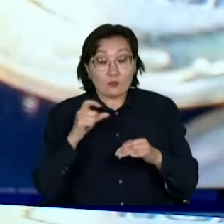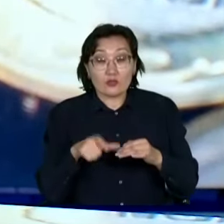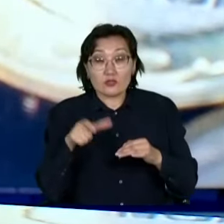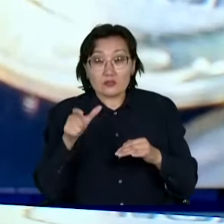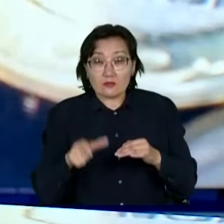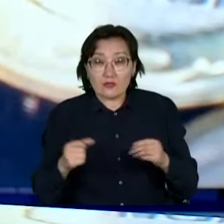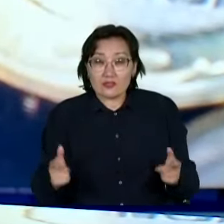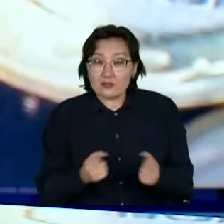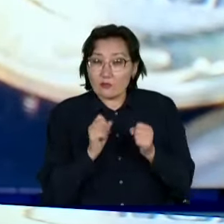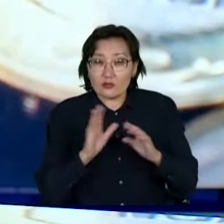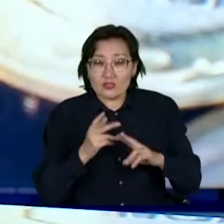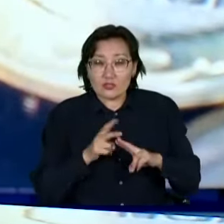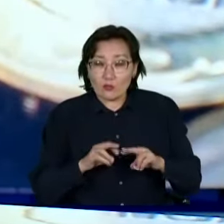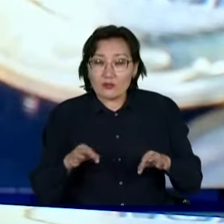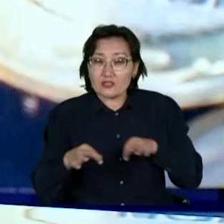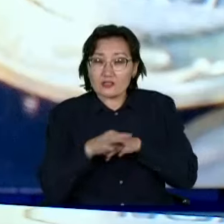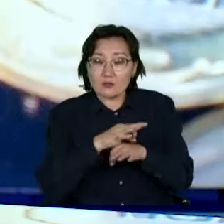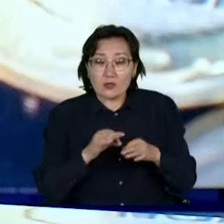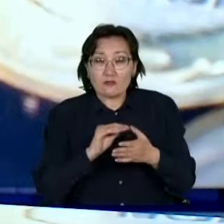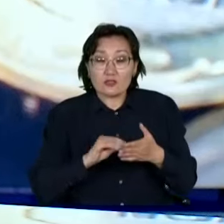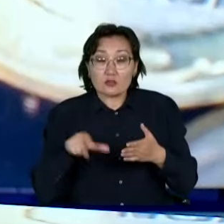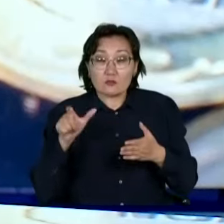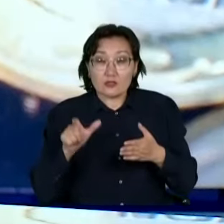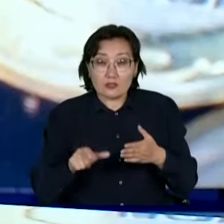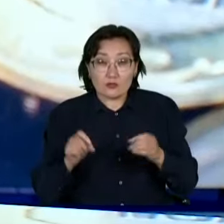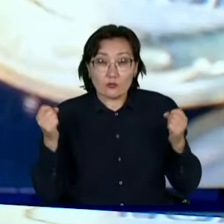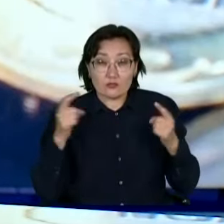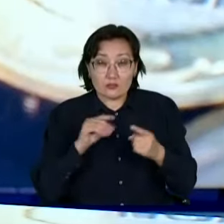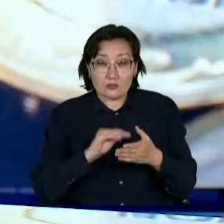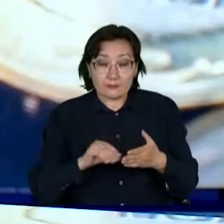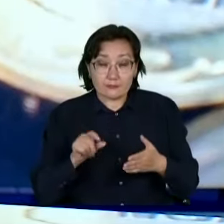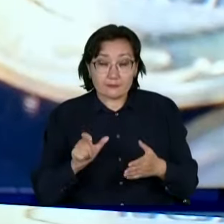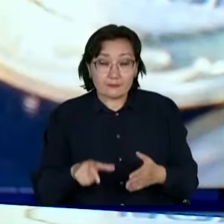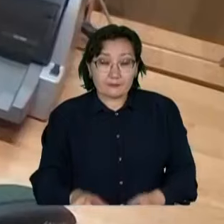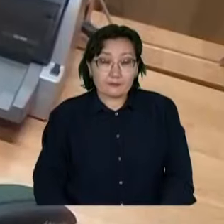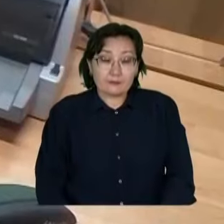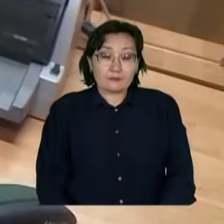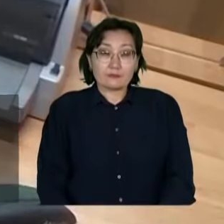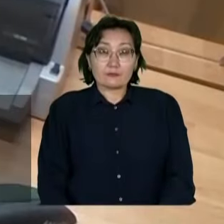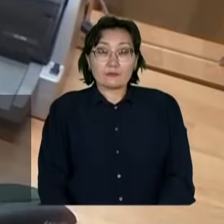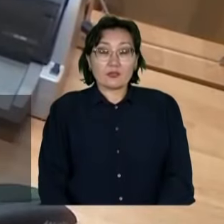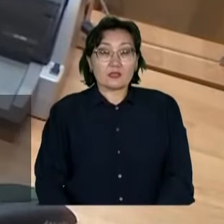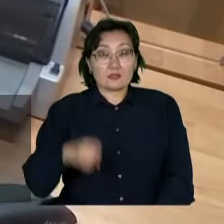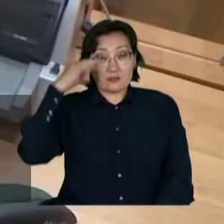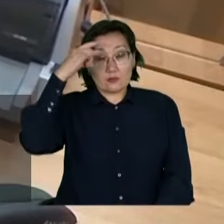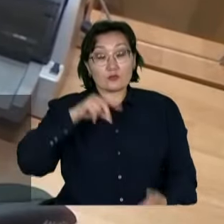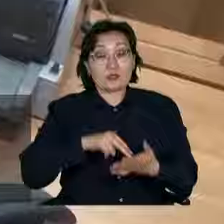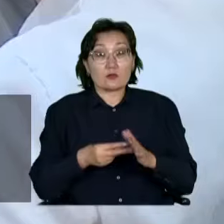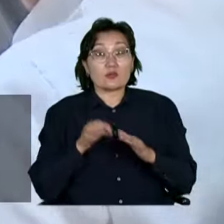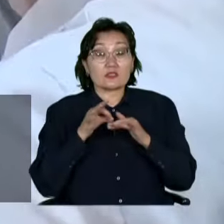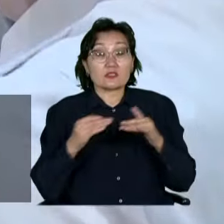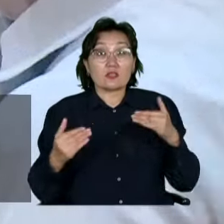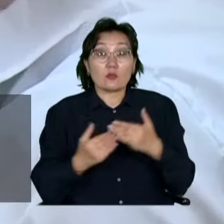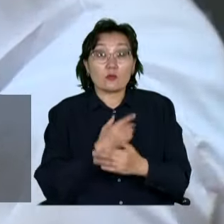не поддерживают данную инициативу. Асимжан Джузбаева разбиралась в нюансах. В Казахстане планируют ввести